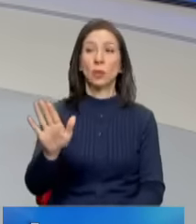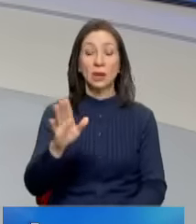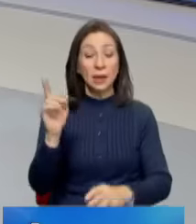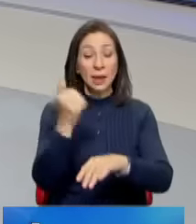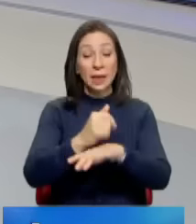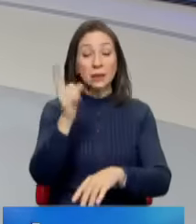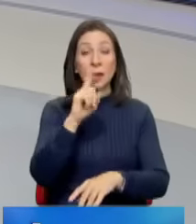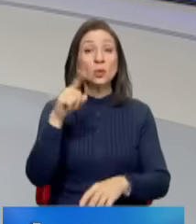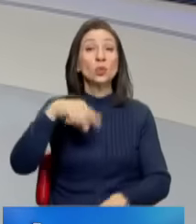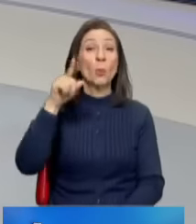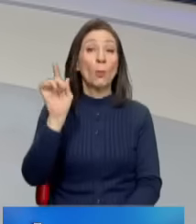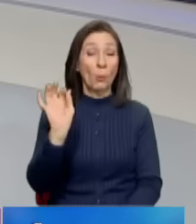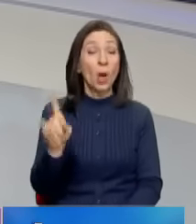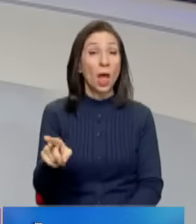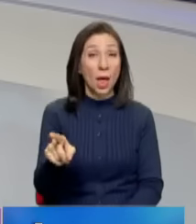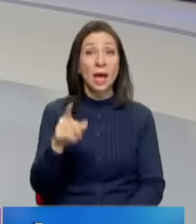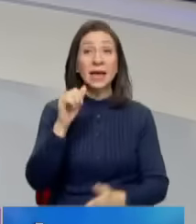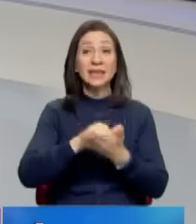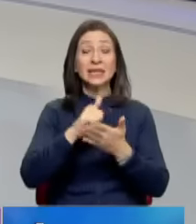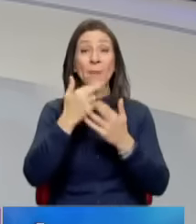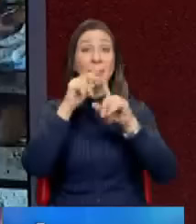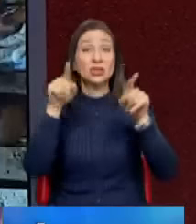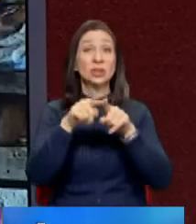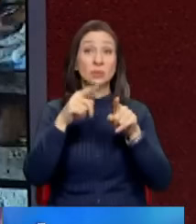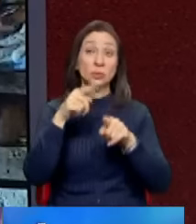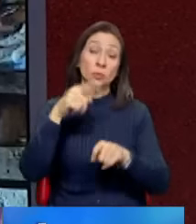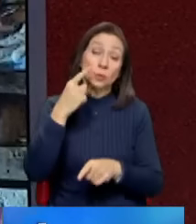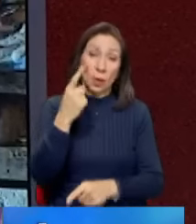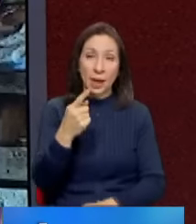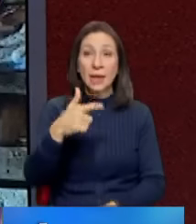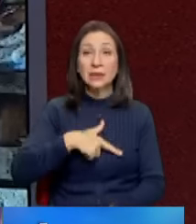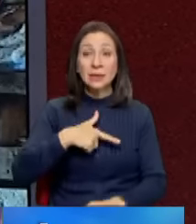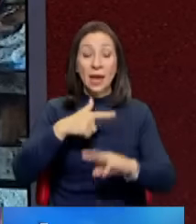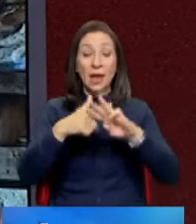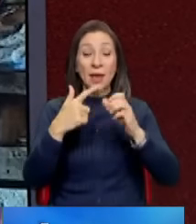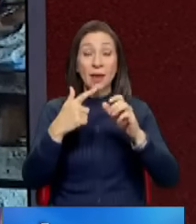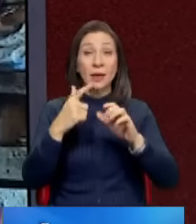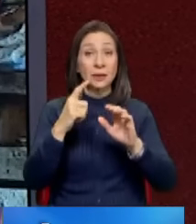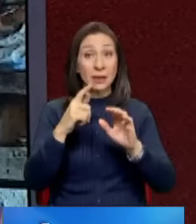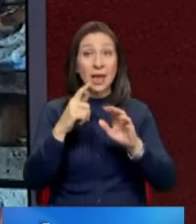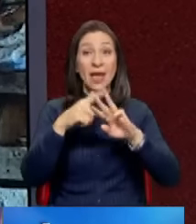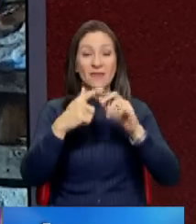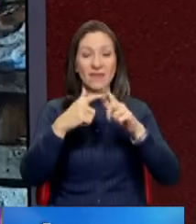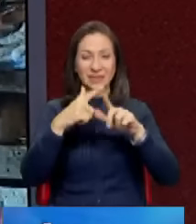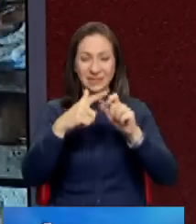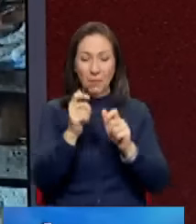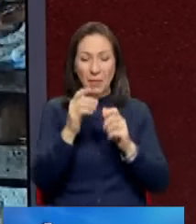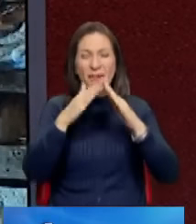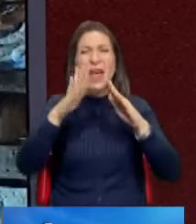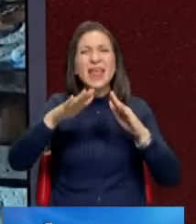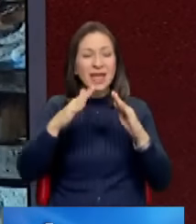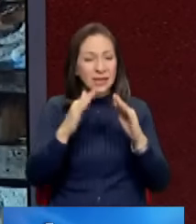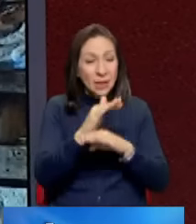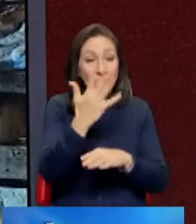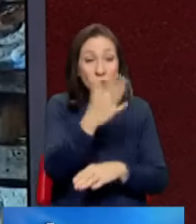iktidarın gündemi de bu Gazete Pencere'nin manşetine göre. İzmir'in Efes ilçesinde barakada yaşayan bir ailenin 5